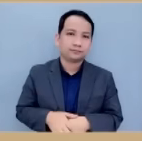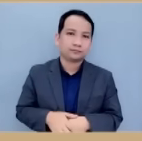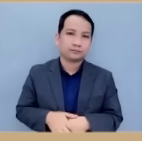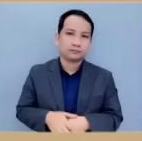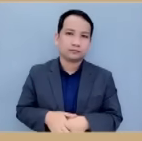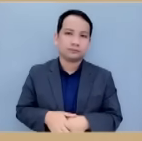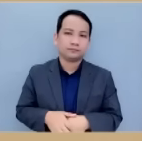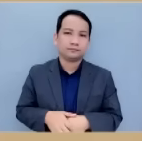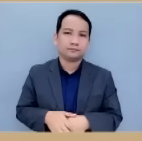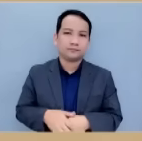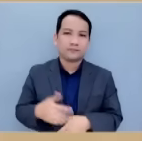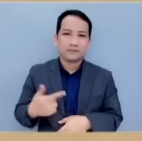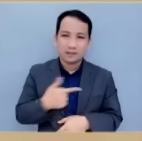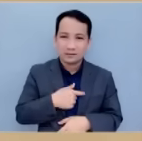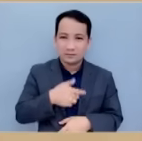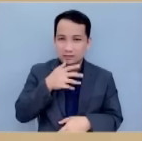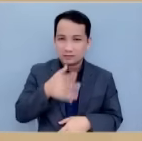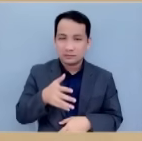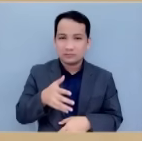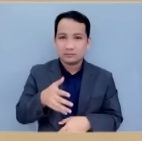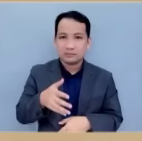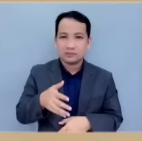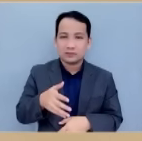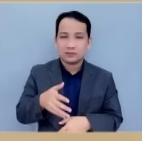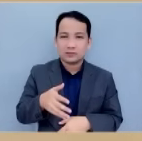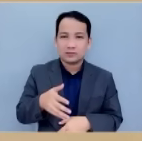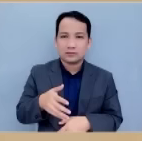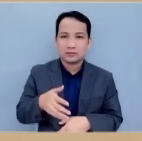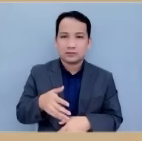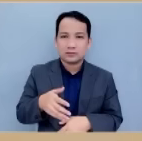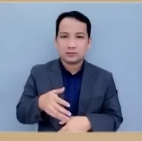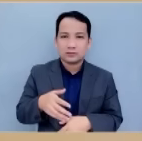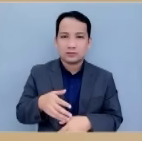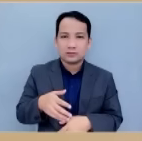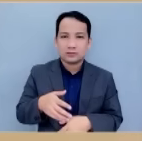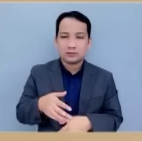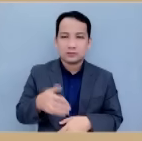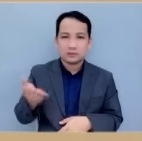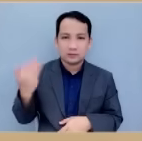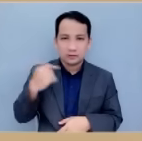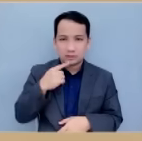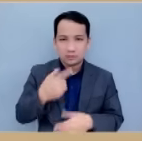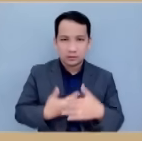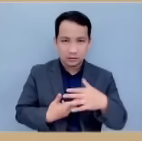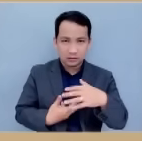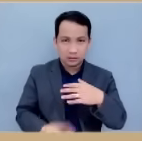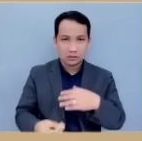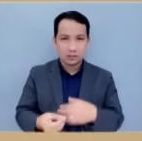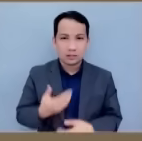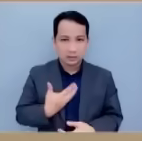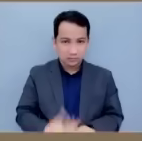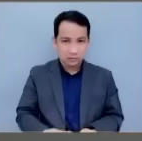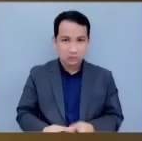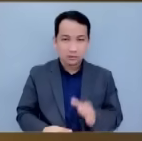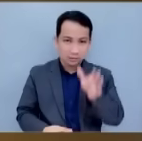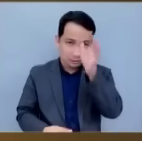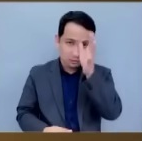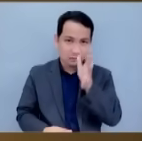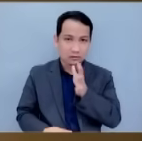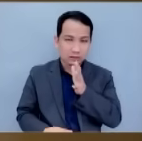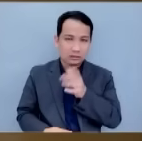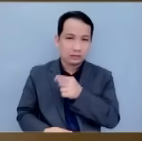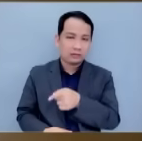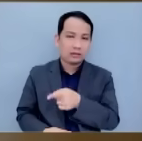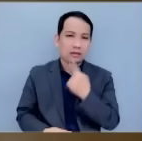Ang masakla pa doon, ma'am, is yun nga ang pagkasabi is napalaglag niya dahil nga doon sa utos na rin ng mga magulang niya. Dagdag pa